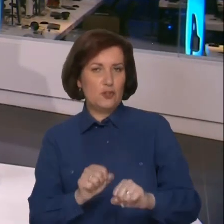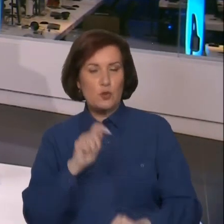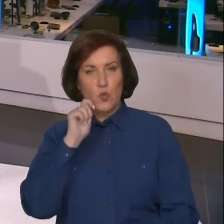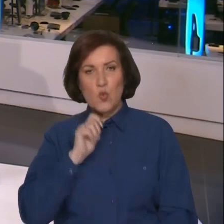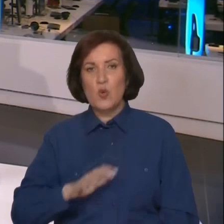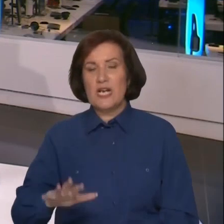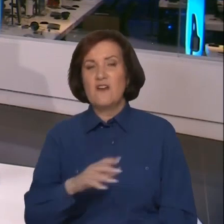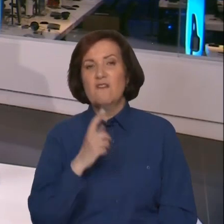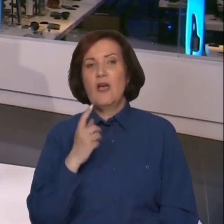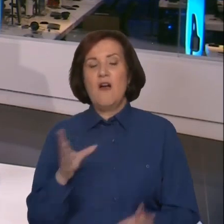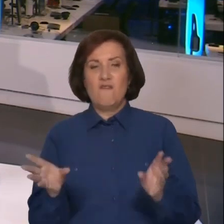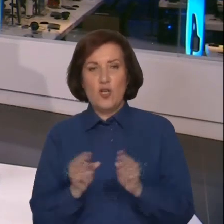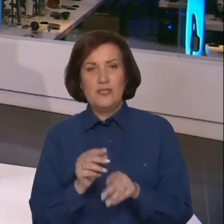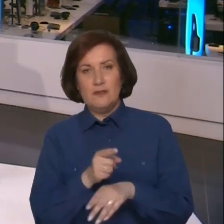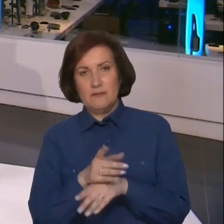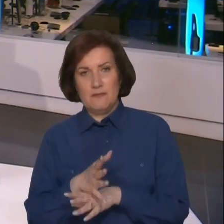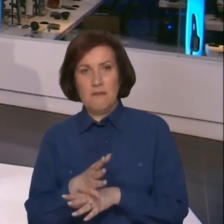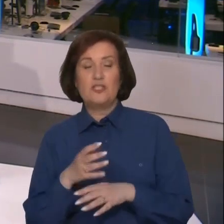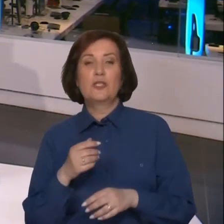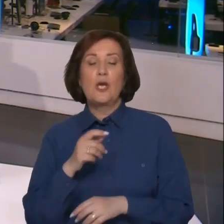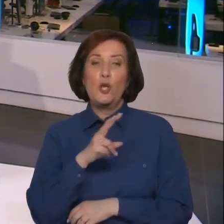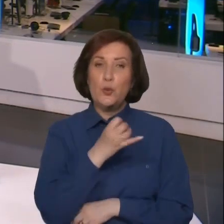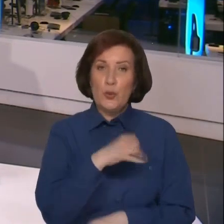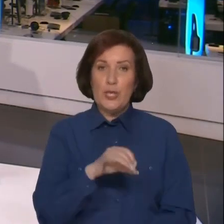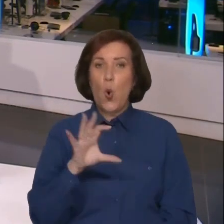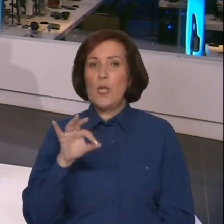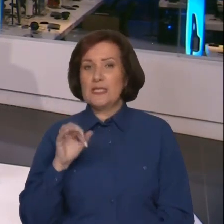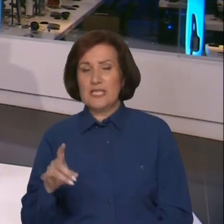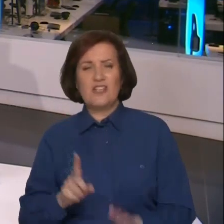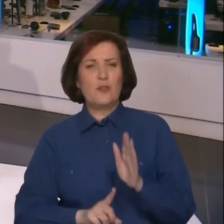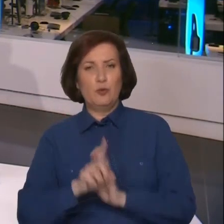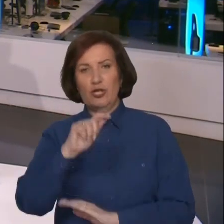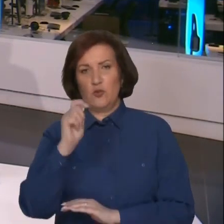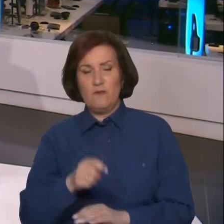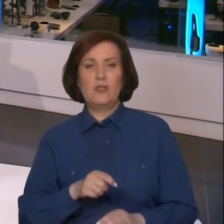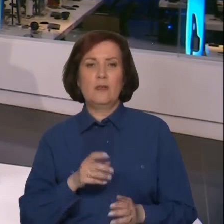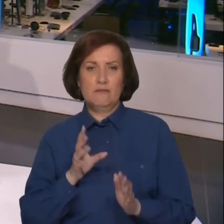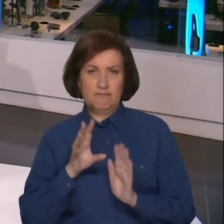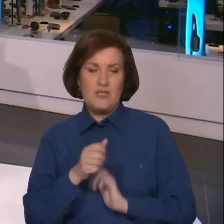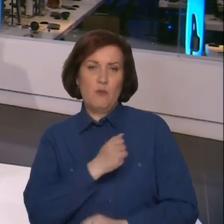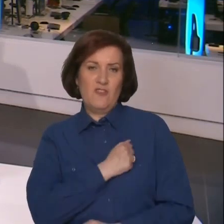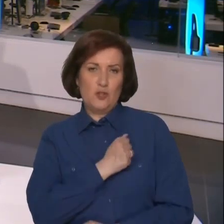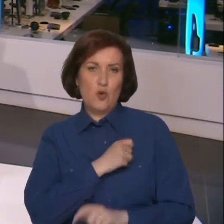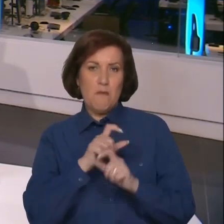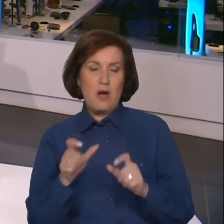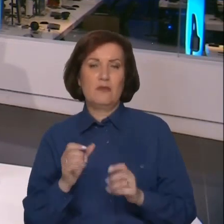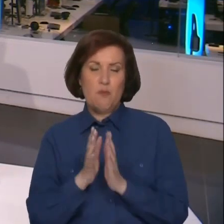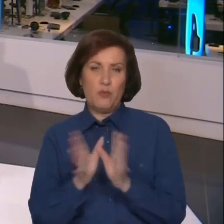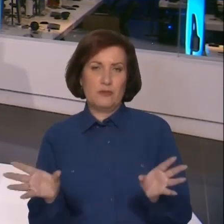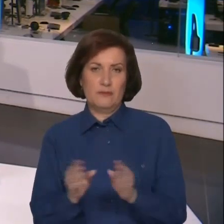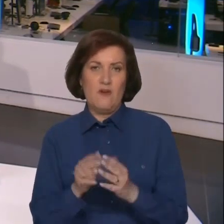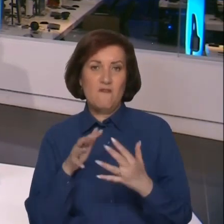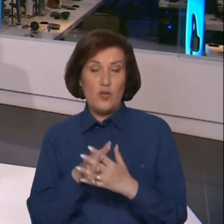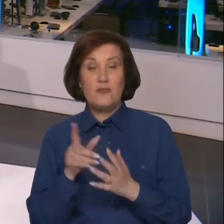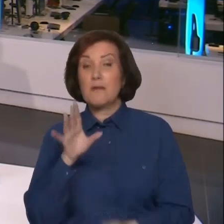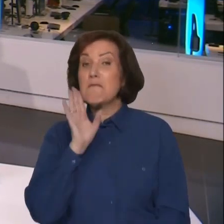Україну в одній артилерійській машині. Юрій та Олександр від початку широкомасштабної війни пішли до військкомату і попросилися воювати разом.